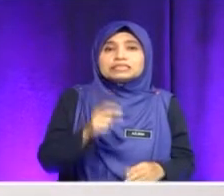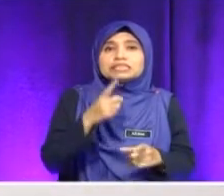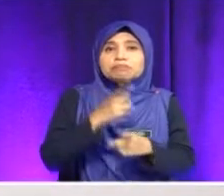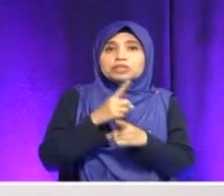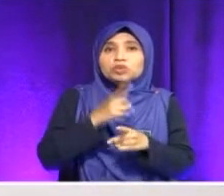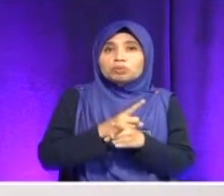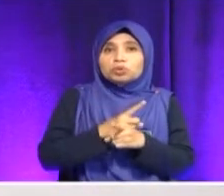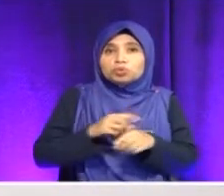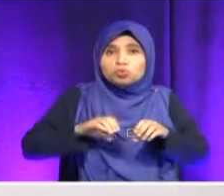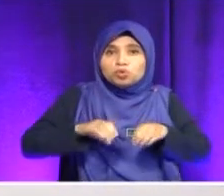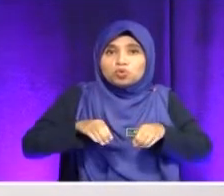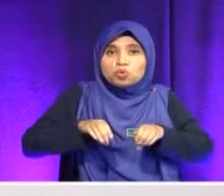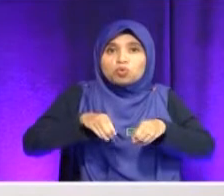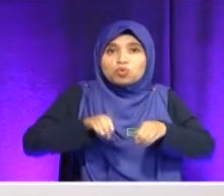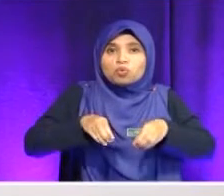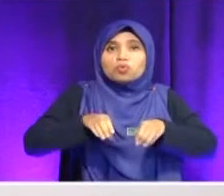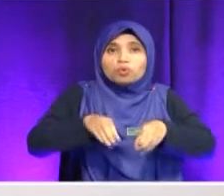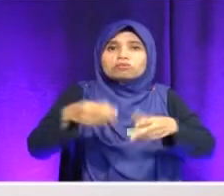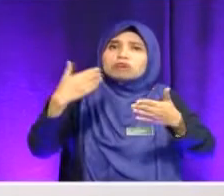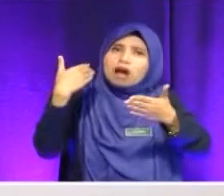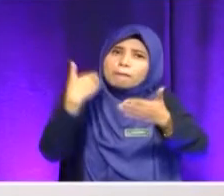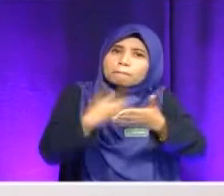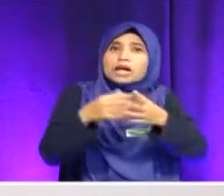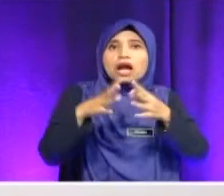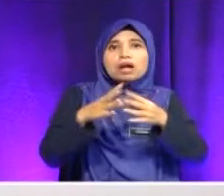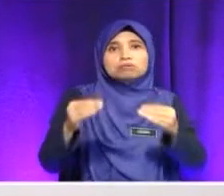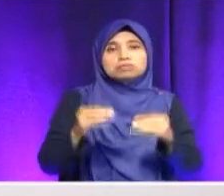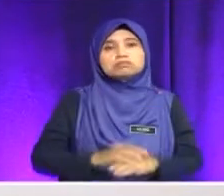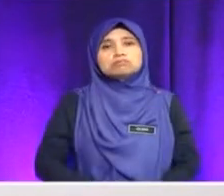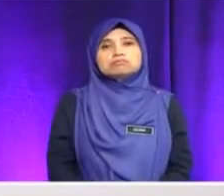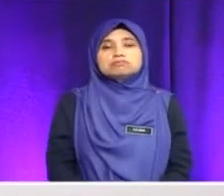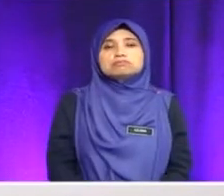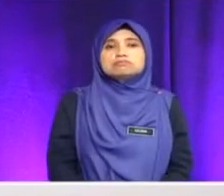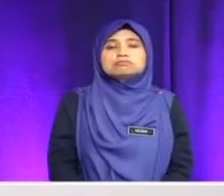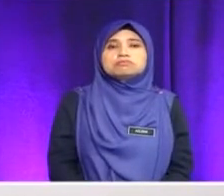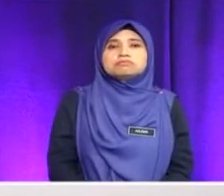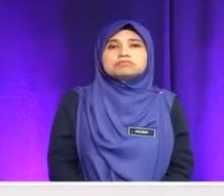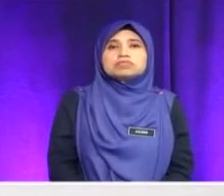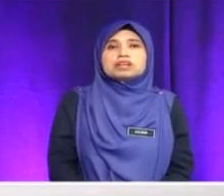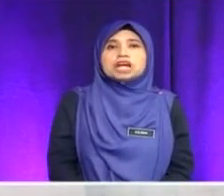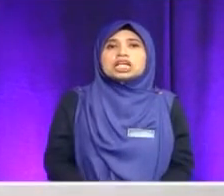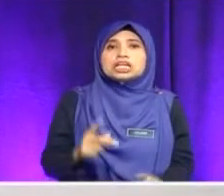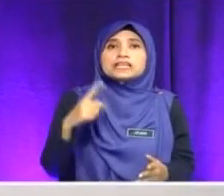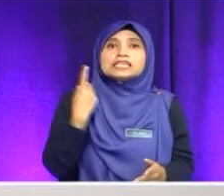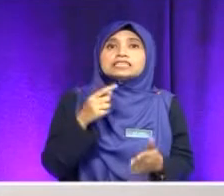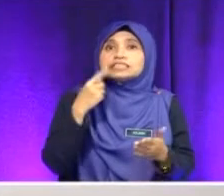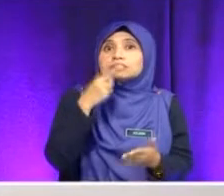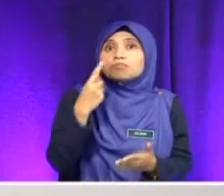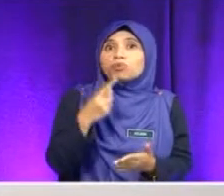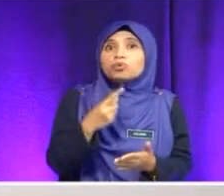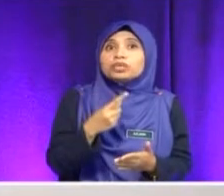kemas gulung sampai habis hai oke Cikgu jadi kita sebut sebagai